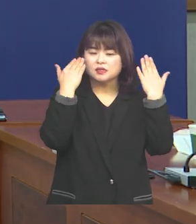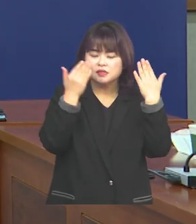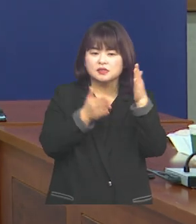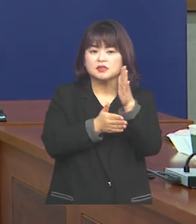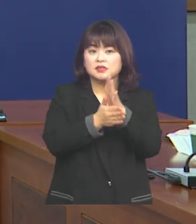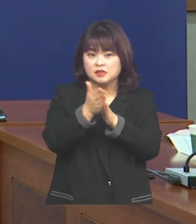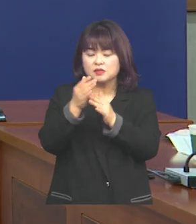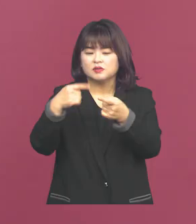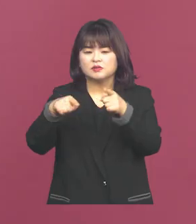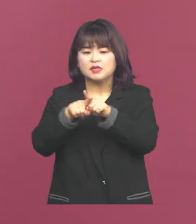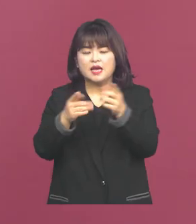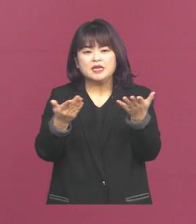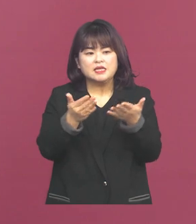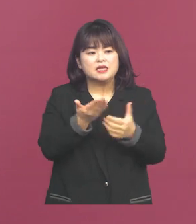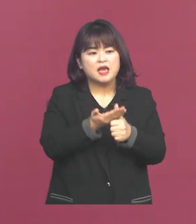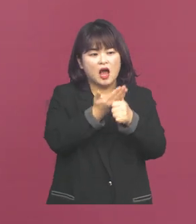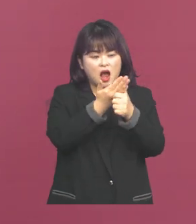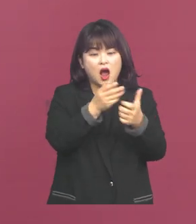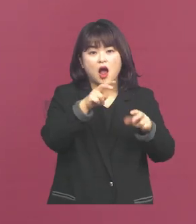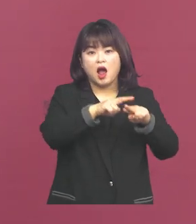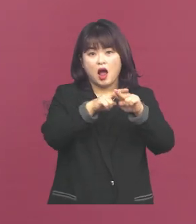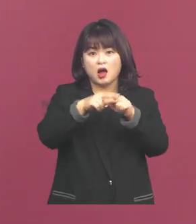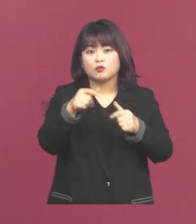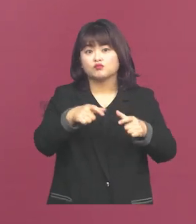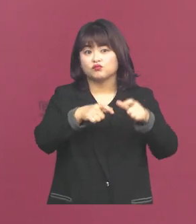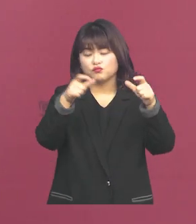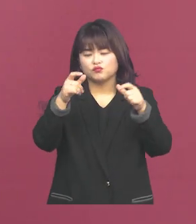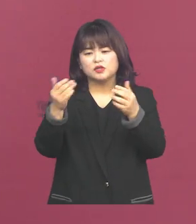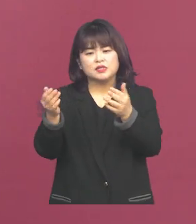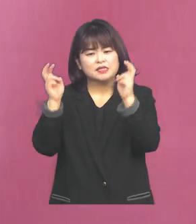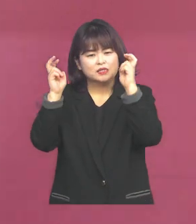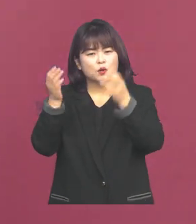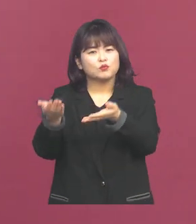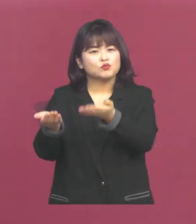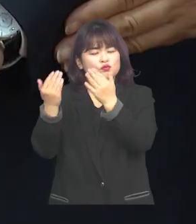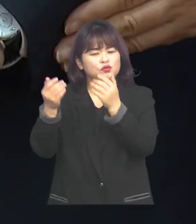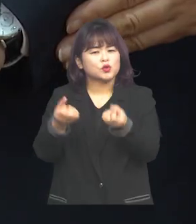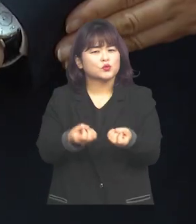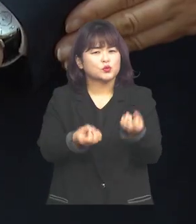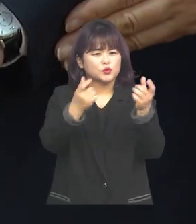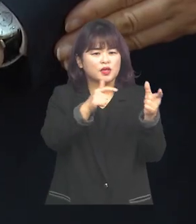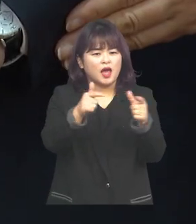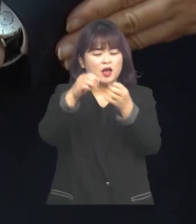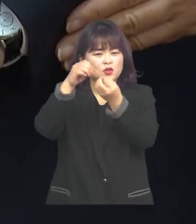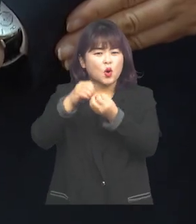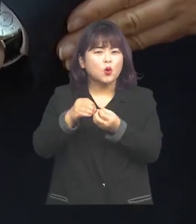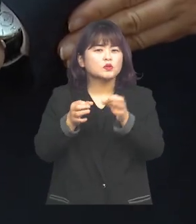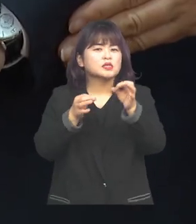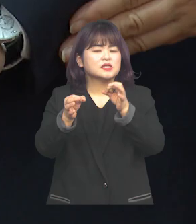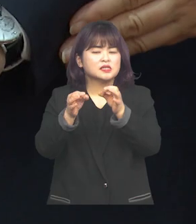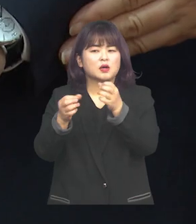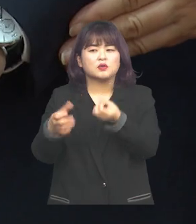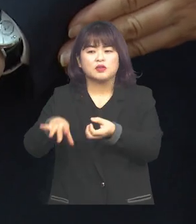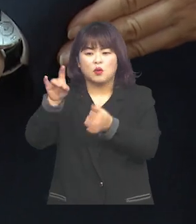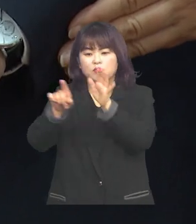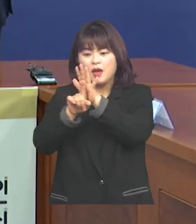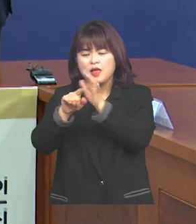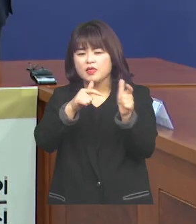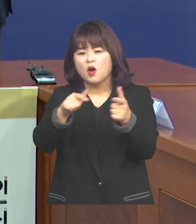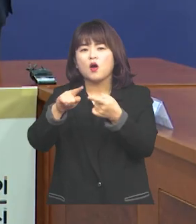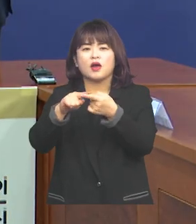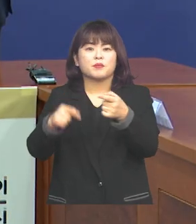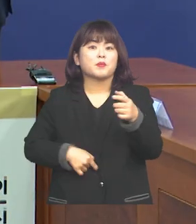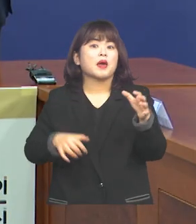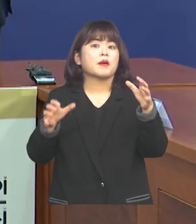경희대는 일자리 창출, 우수 인재 양성, 기업 유치, 지역 행사와 축제, 전통시장 스타트업 마케팅 지원